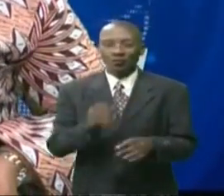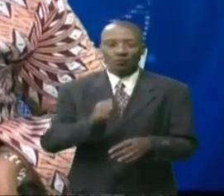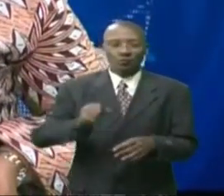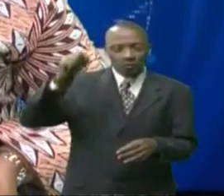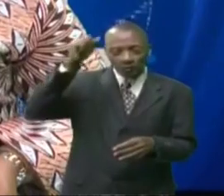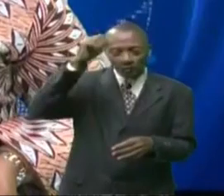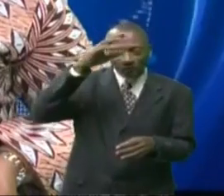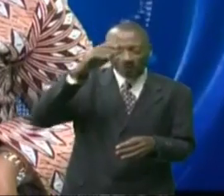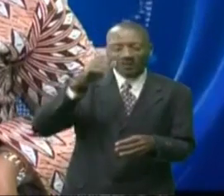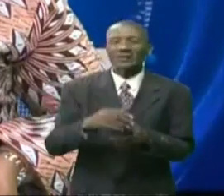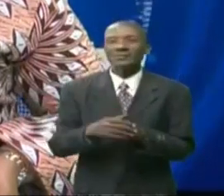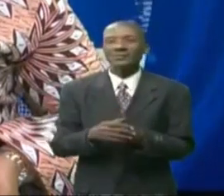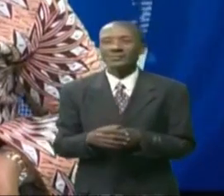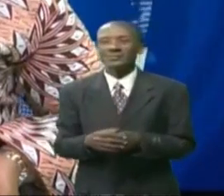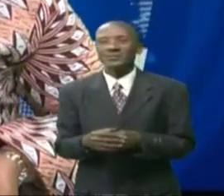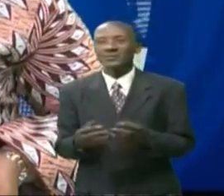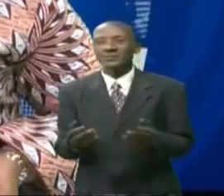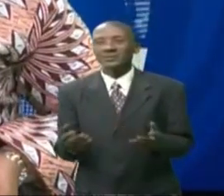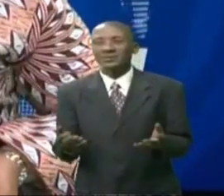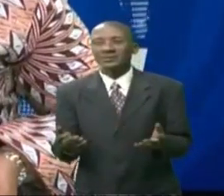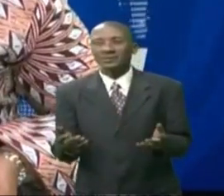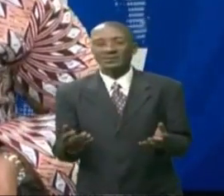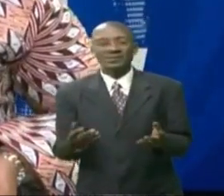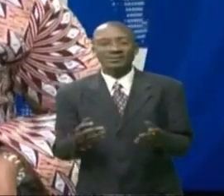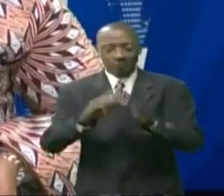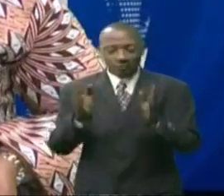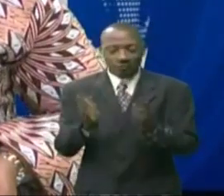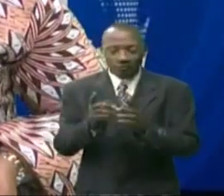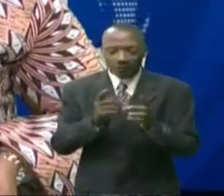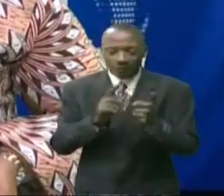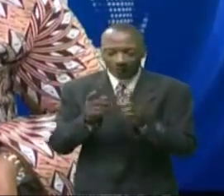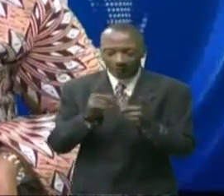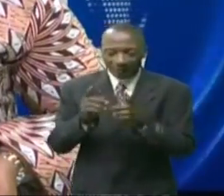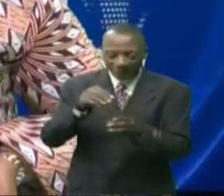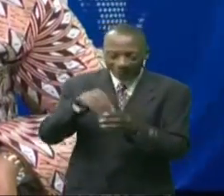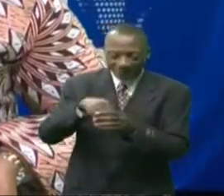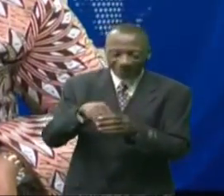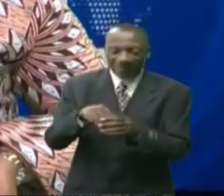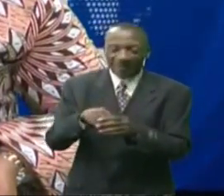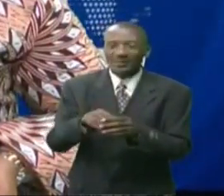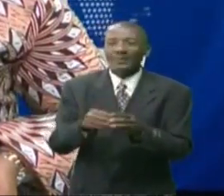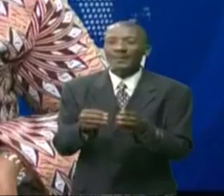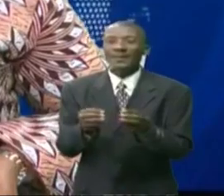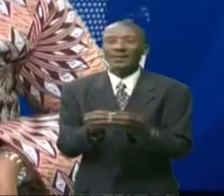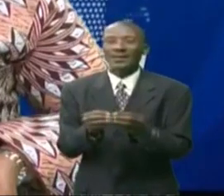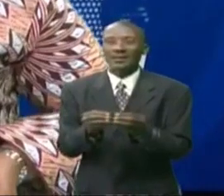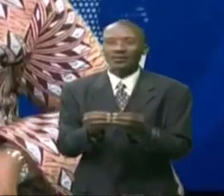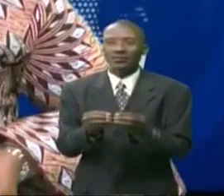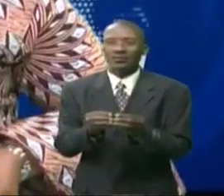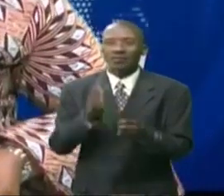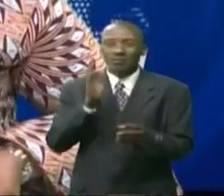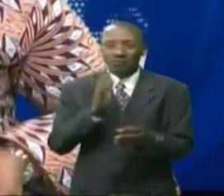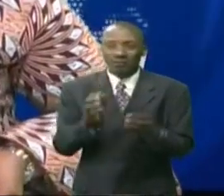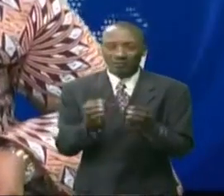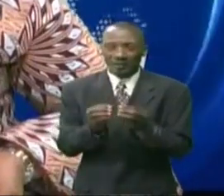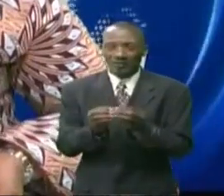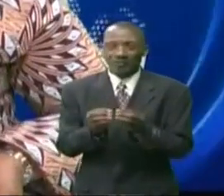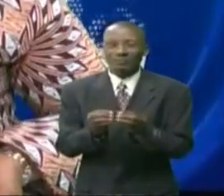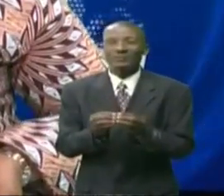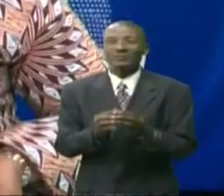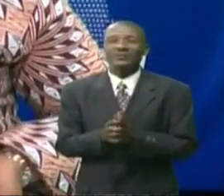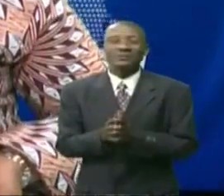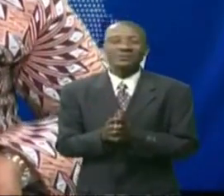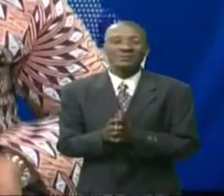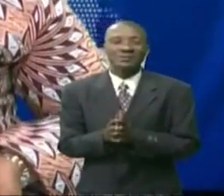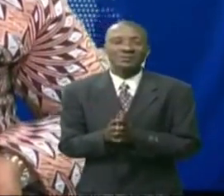préserver la qualité des billets de franc congolais en sa possession, car la mauvaise conservation des billets de banque est source de problèmes de